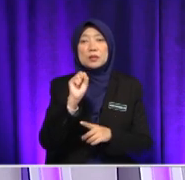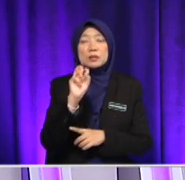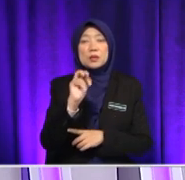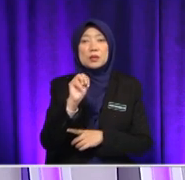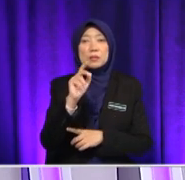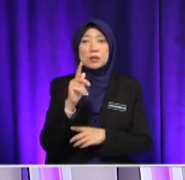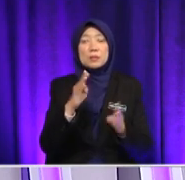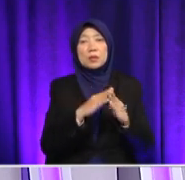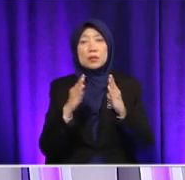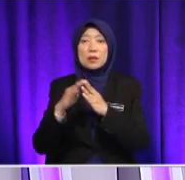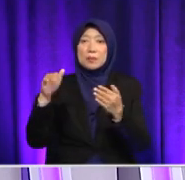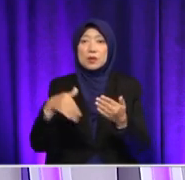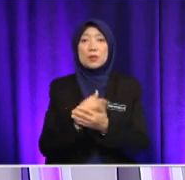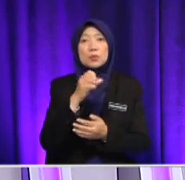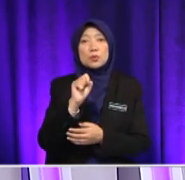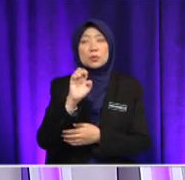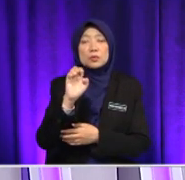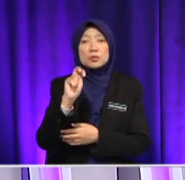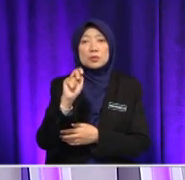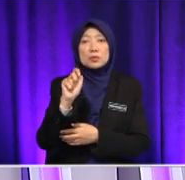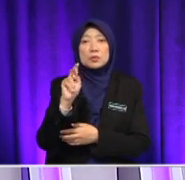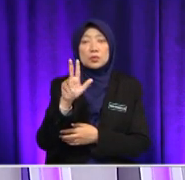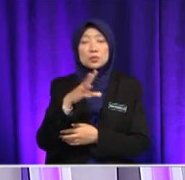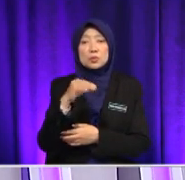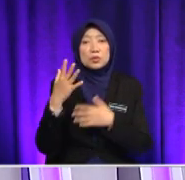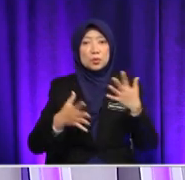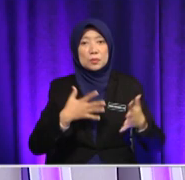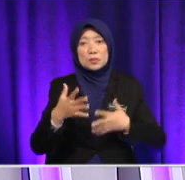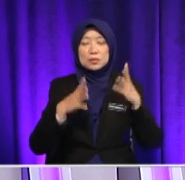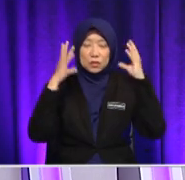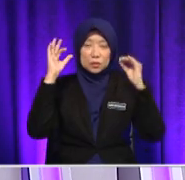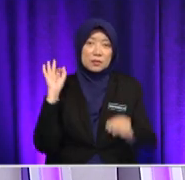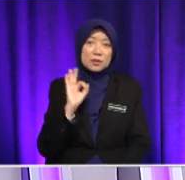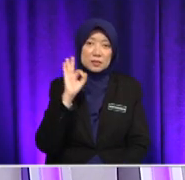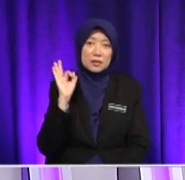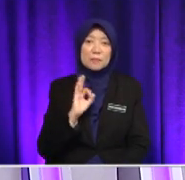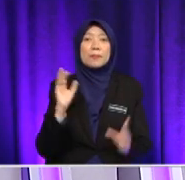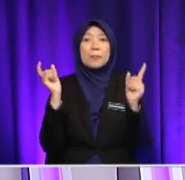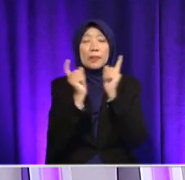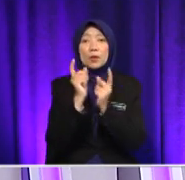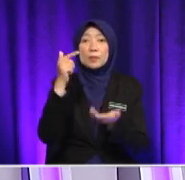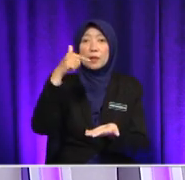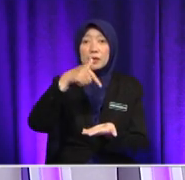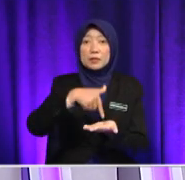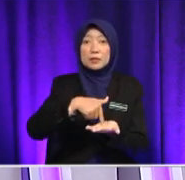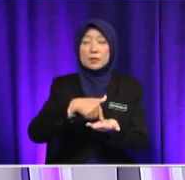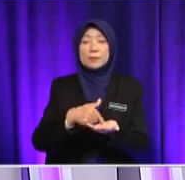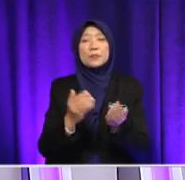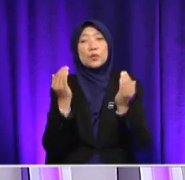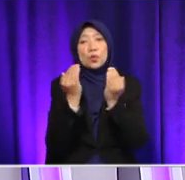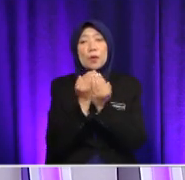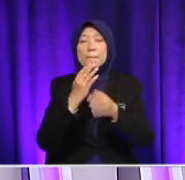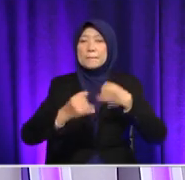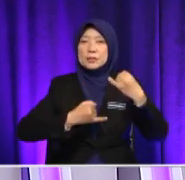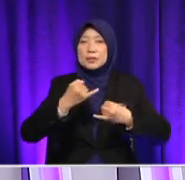baru sentuh dan tak lupa juga juru bahasa isyarat kita cek go Fazila Baiklah kita akan jumpa lagi dan saya doakan kejayaan ada di